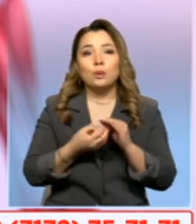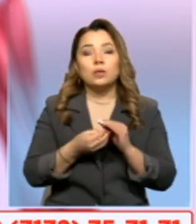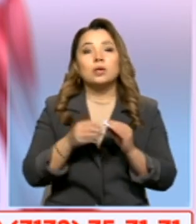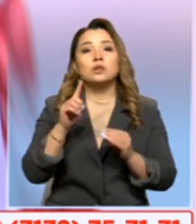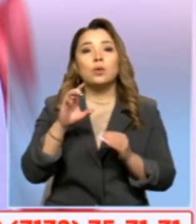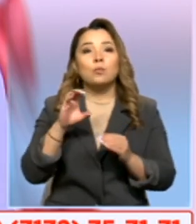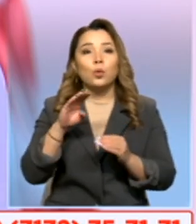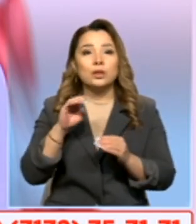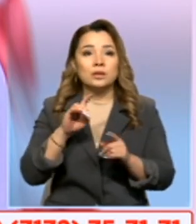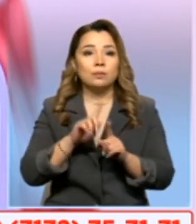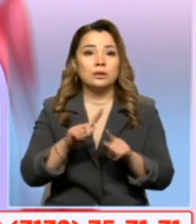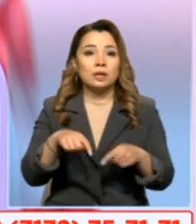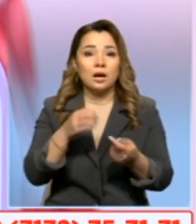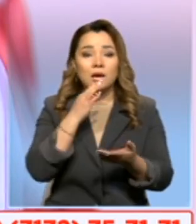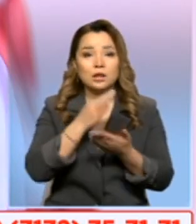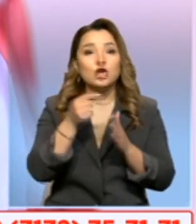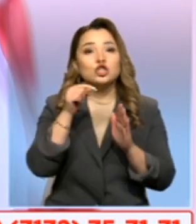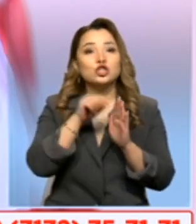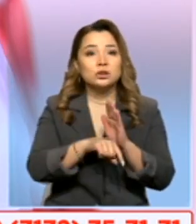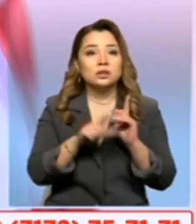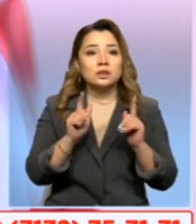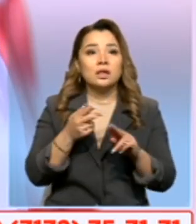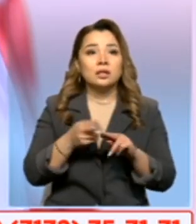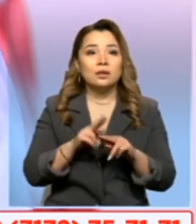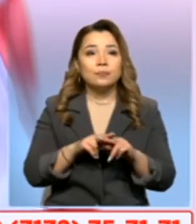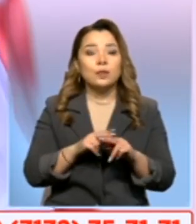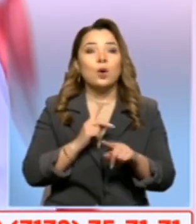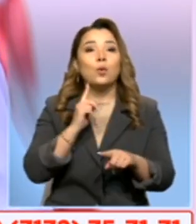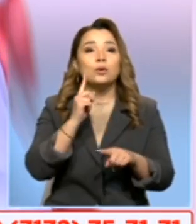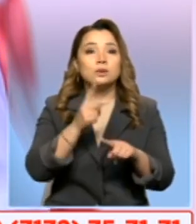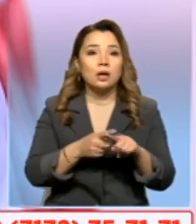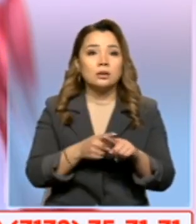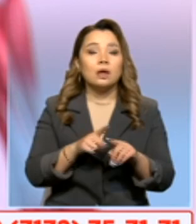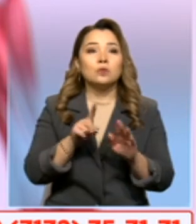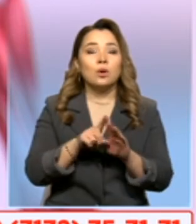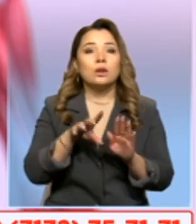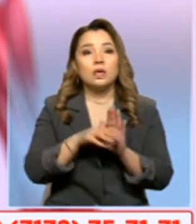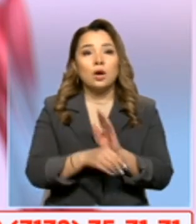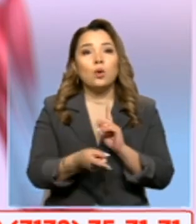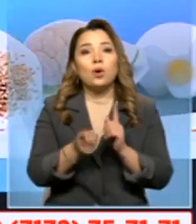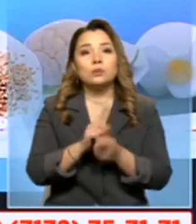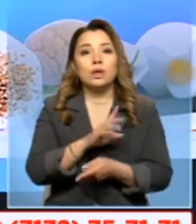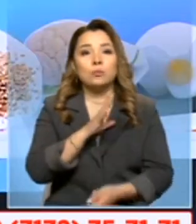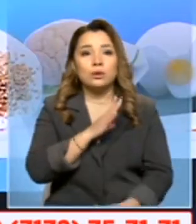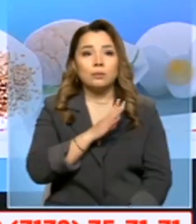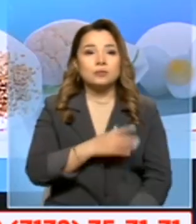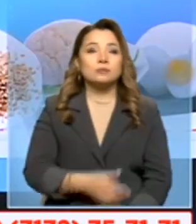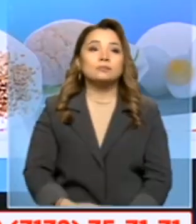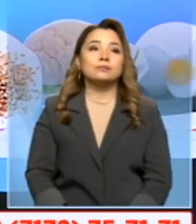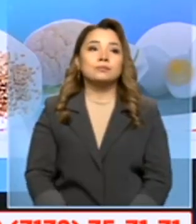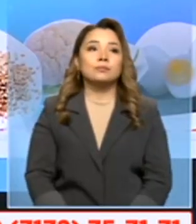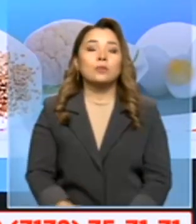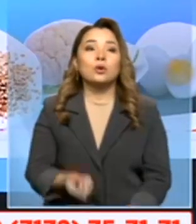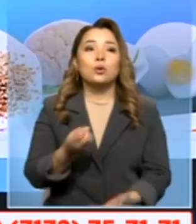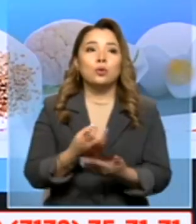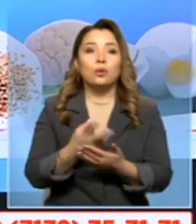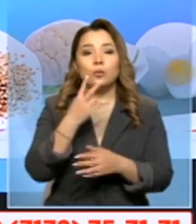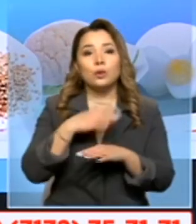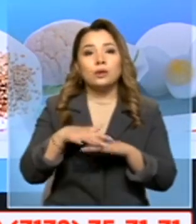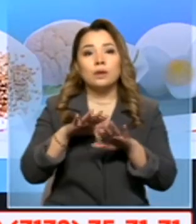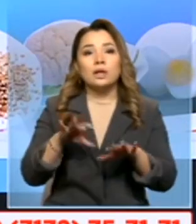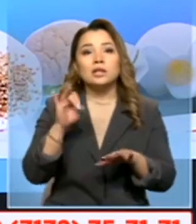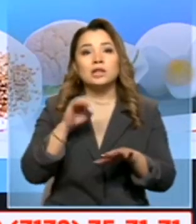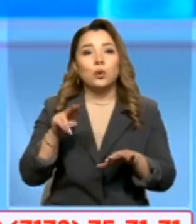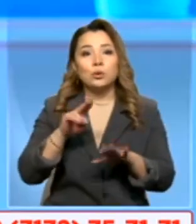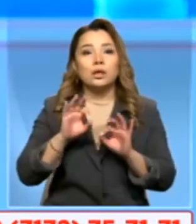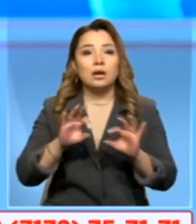айтқанмен кейбір кезде оның ішіндегі қосатын қоспаларын ауыстырып отырамыз. Түсінікті. Ал енді құрметті көрермендер, йод